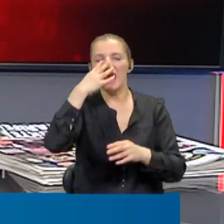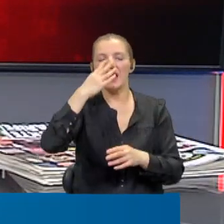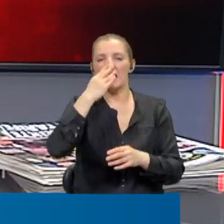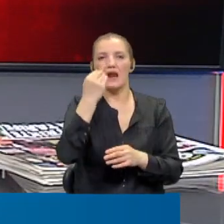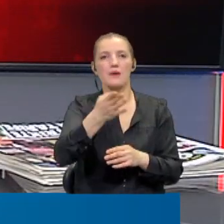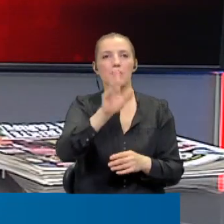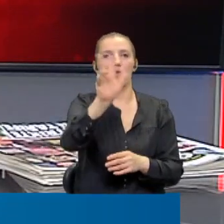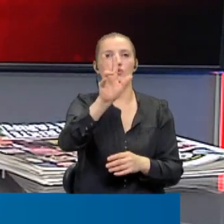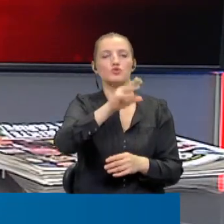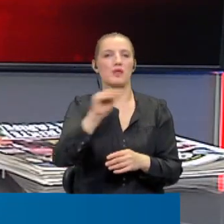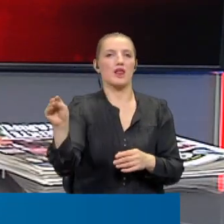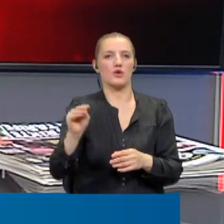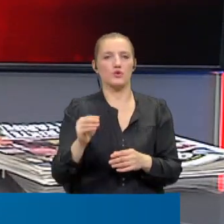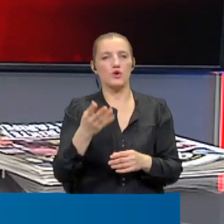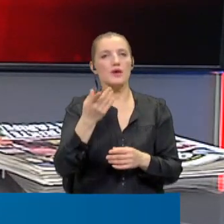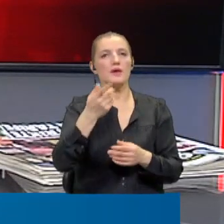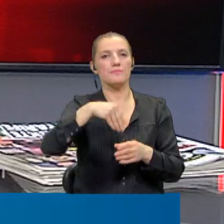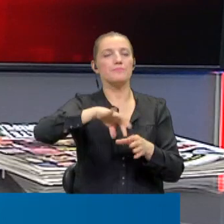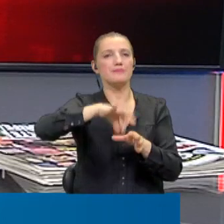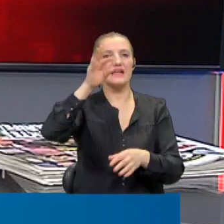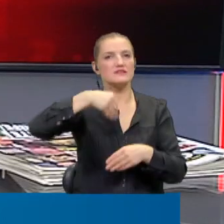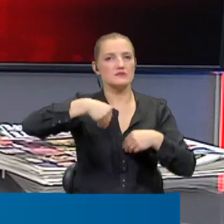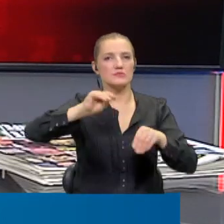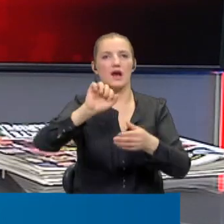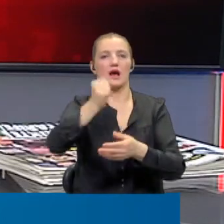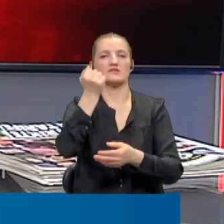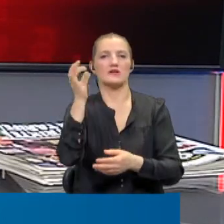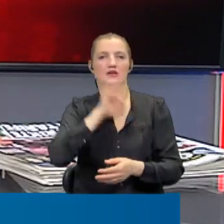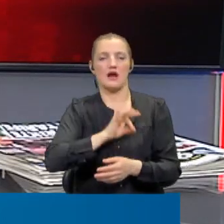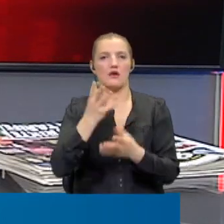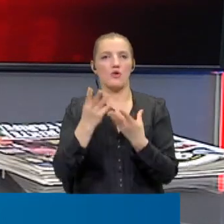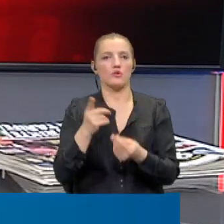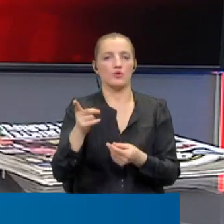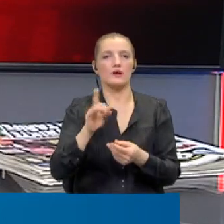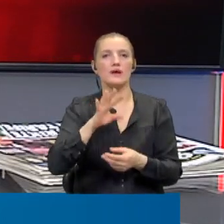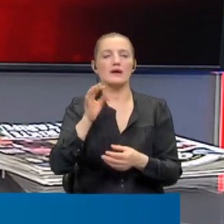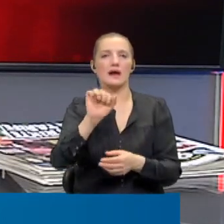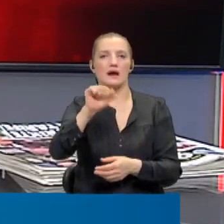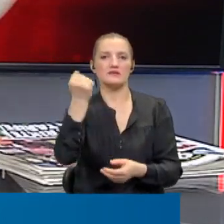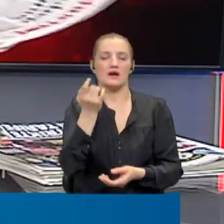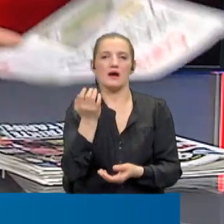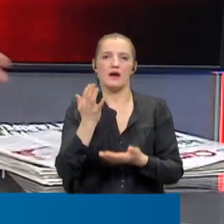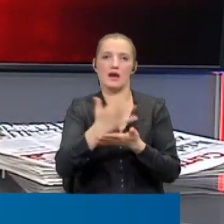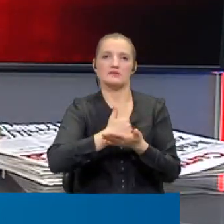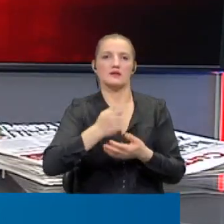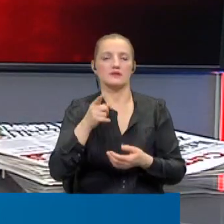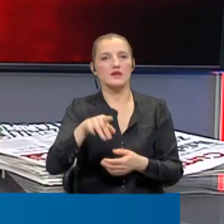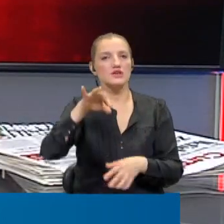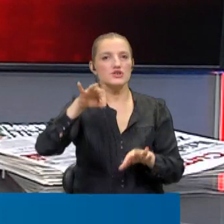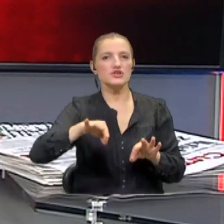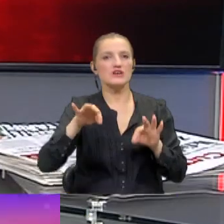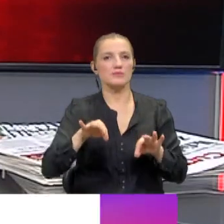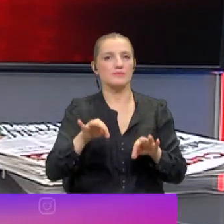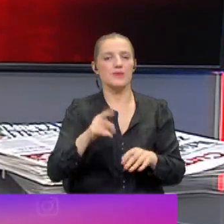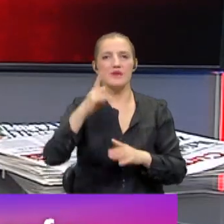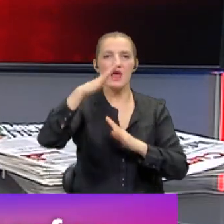olmuş 30 milyon Bayağı da bile satıldıysa kasa kazandı yine kasa kazandı diyor Cumhuriyet Gazetesi Hem şimdi